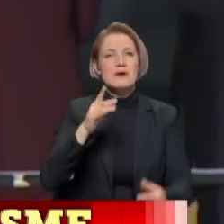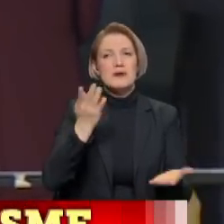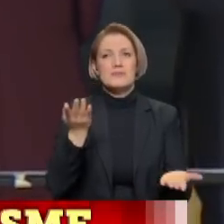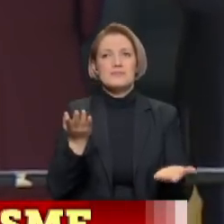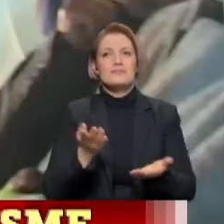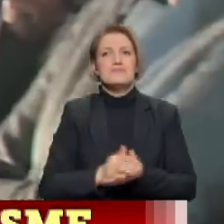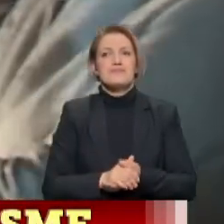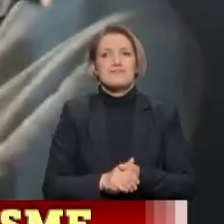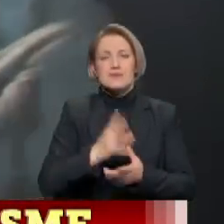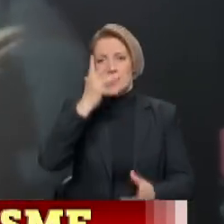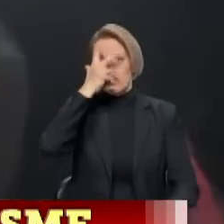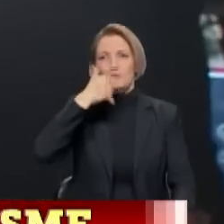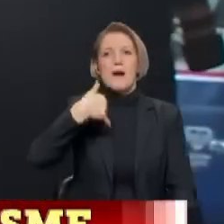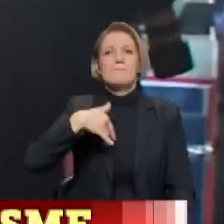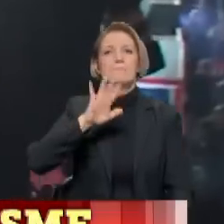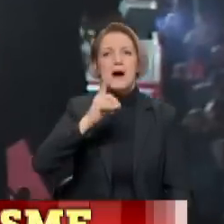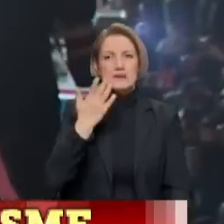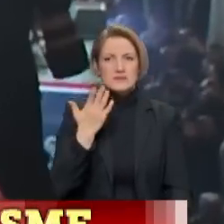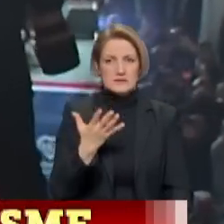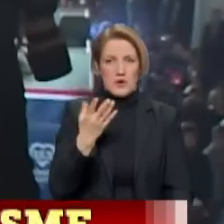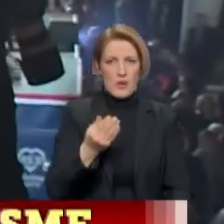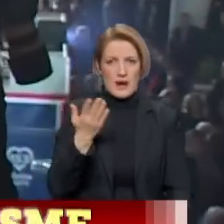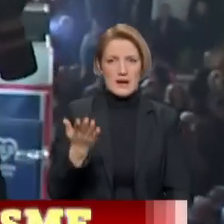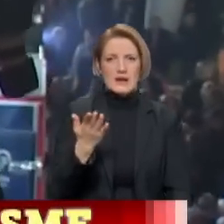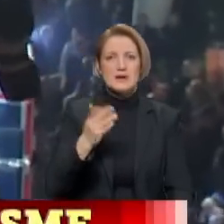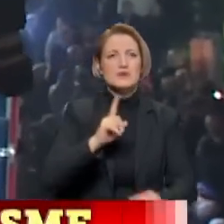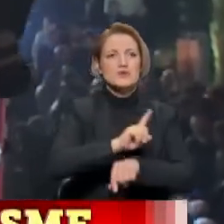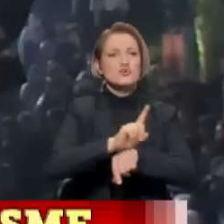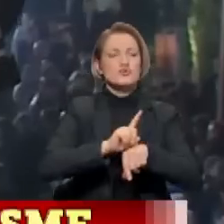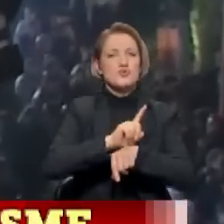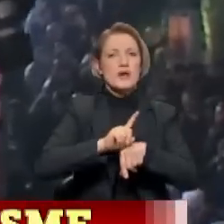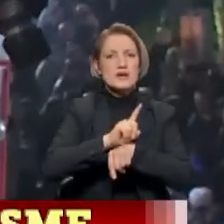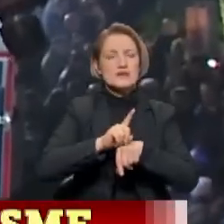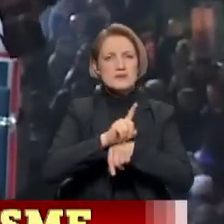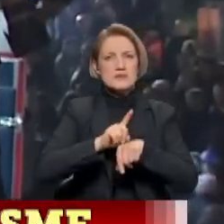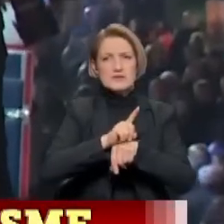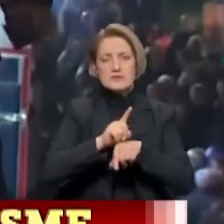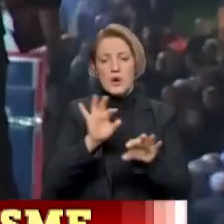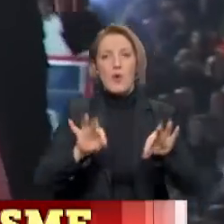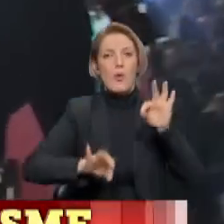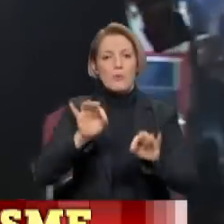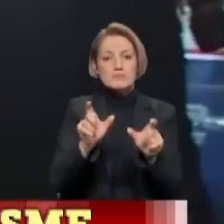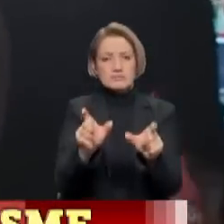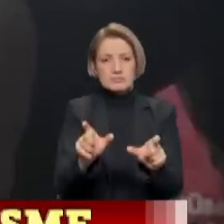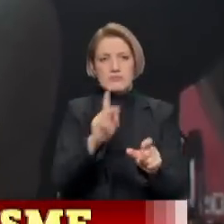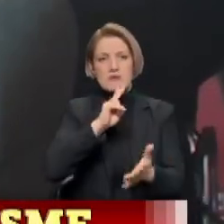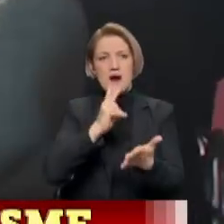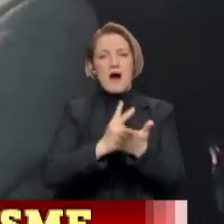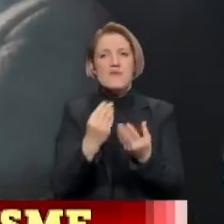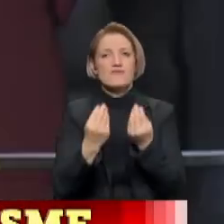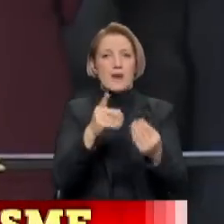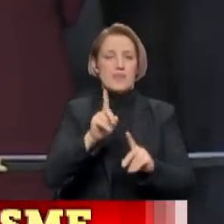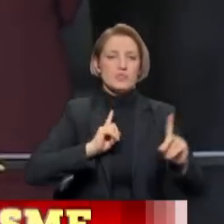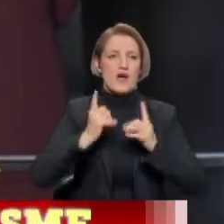aymaz, utanmaz bir biçimde süreci etki altına alıp karar verdikleri